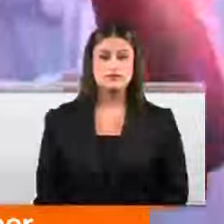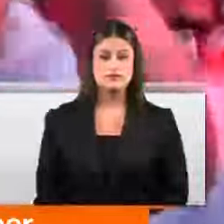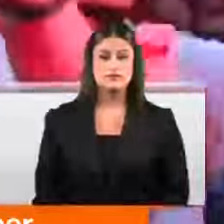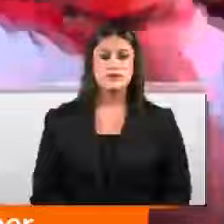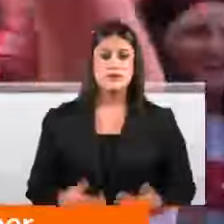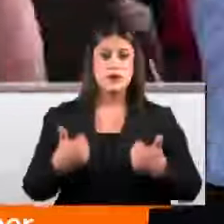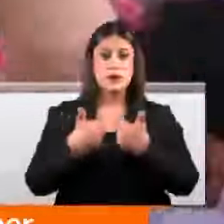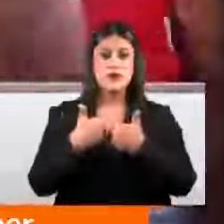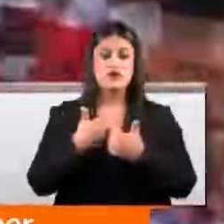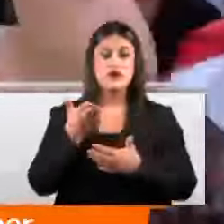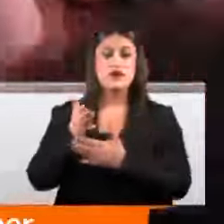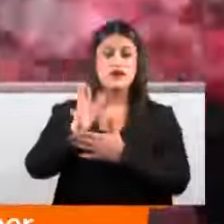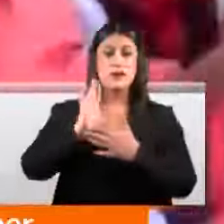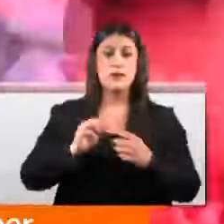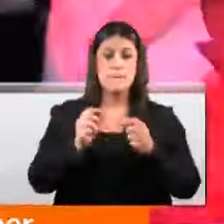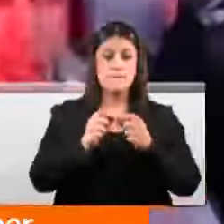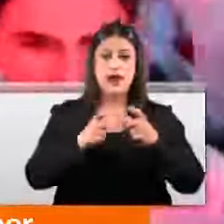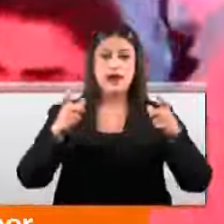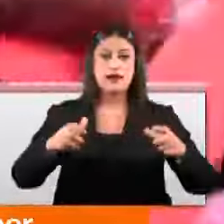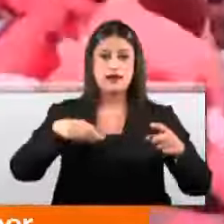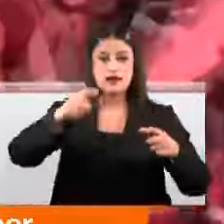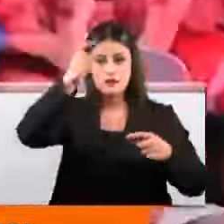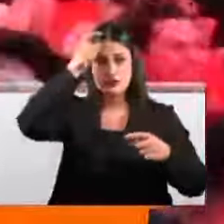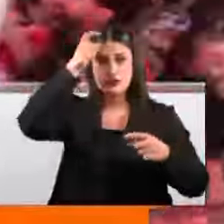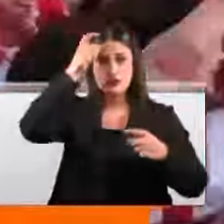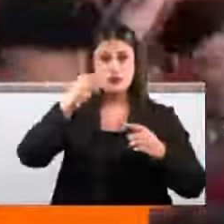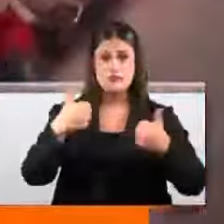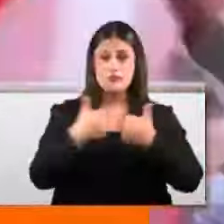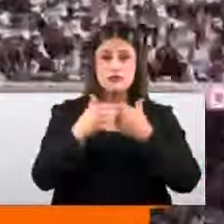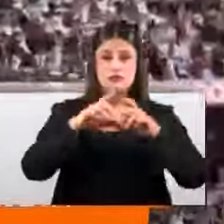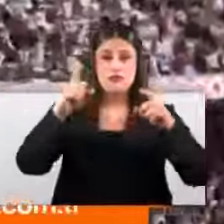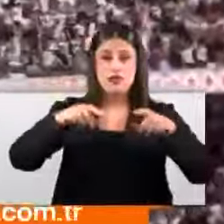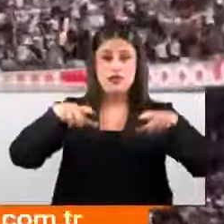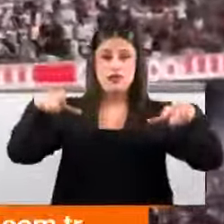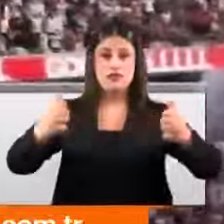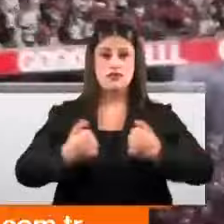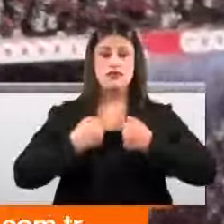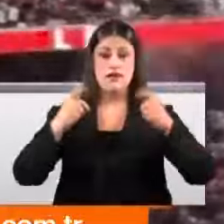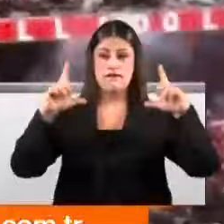Maça gidemeyen Berlin'deki Türkler karşılaşmayı dev ekranlardan takip etti.